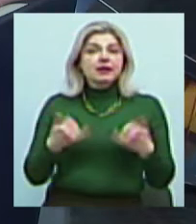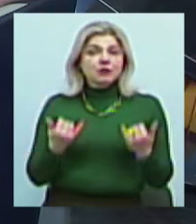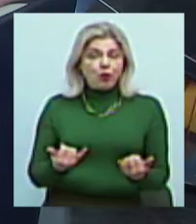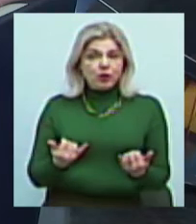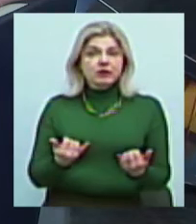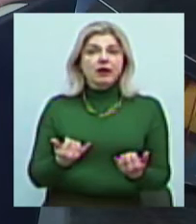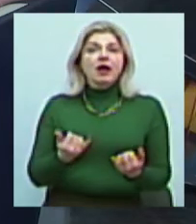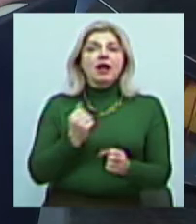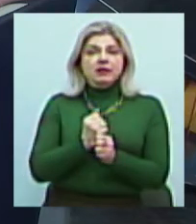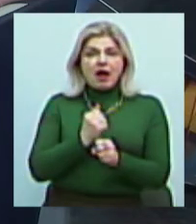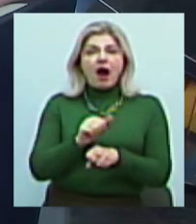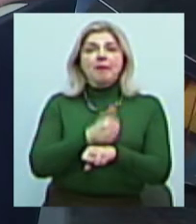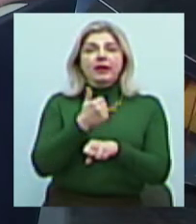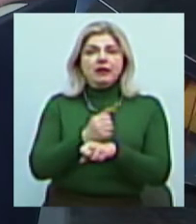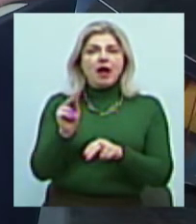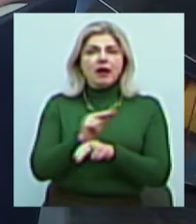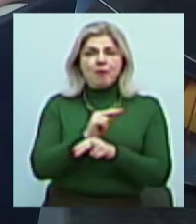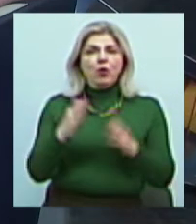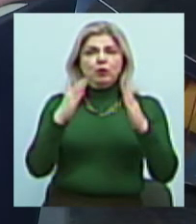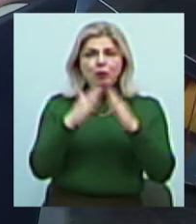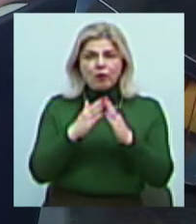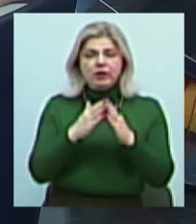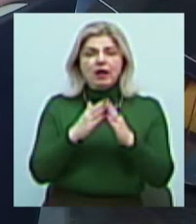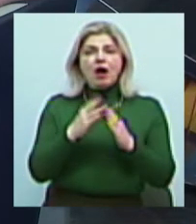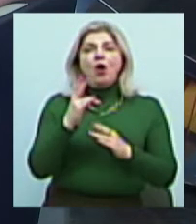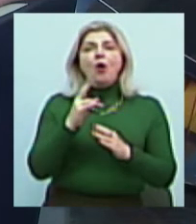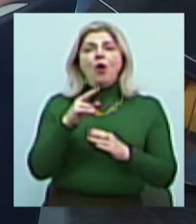сьогодні проходить капітальний ремонт будівлі по провулки Кобера.